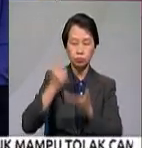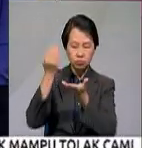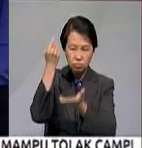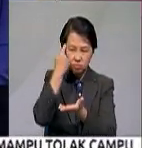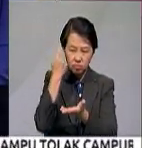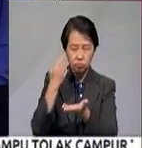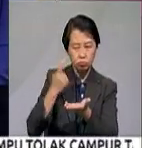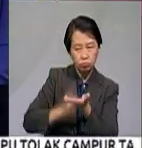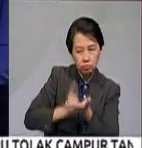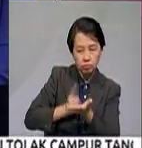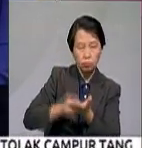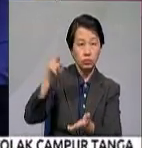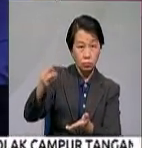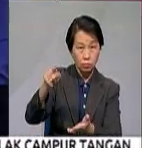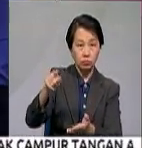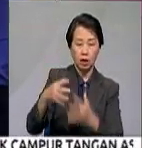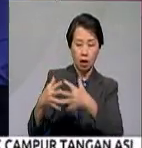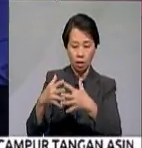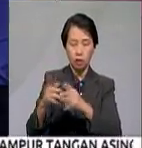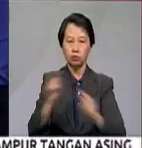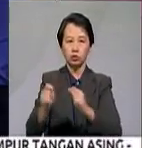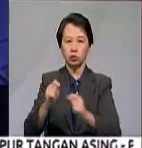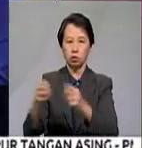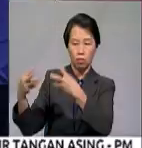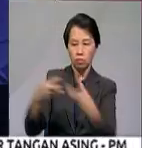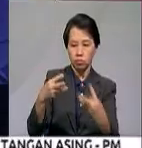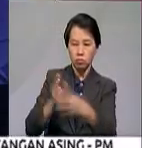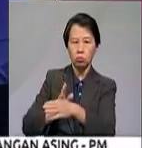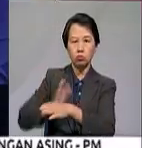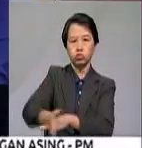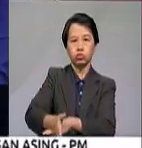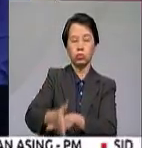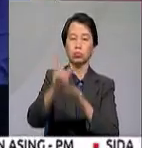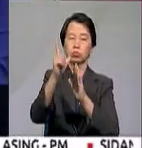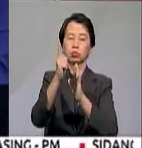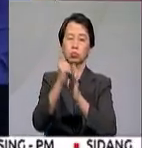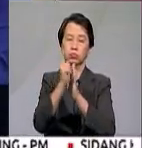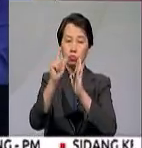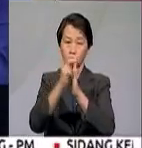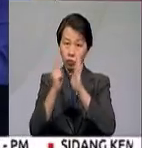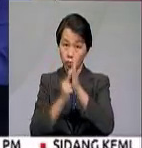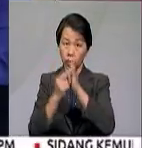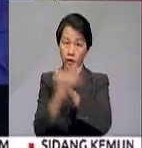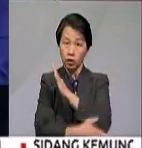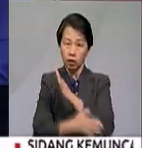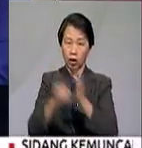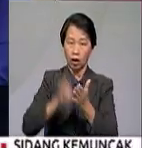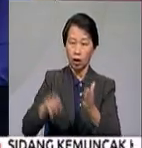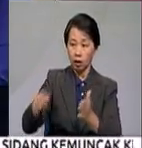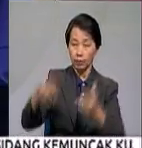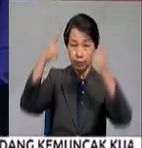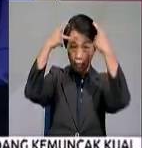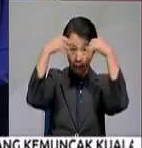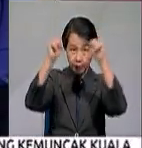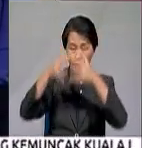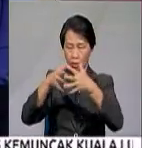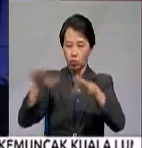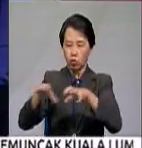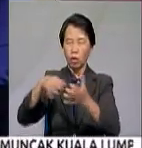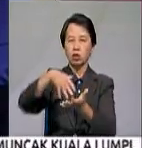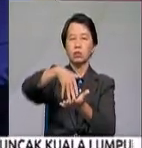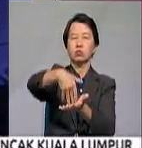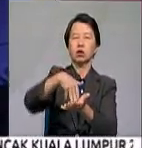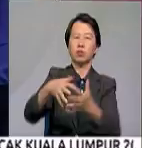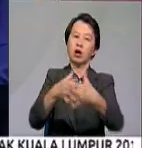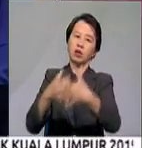perbicaraan itu disebabkan tindakan Trump mencabuli perlembagaan negara. Bagi beliau, apa yang dilakukan Trump telah melemahkan